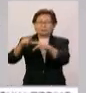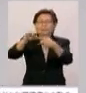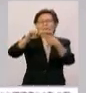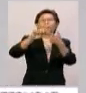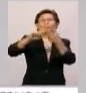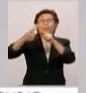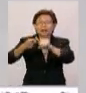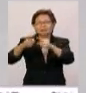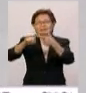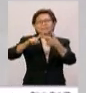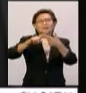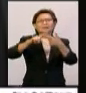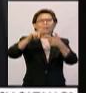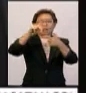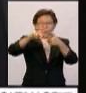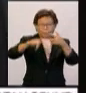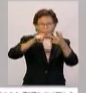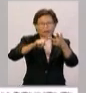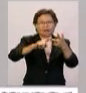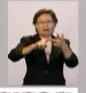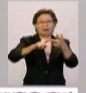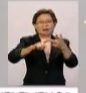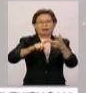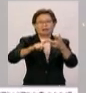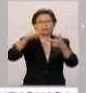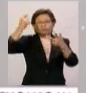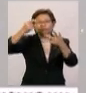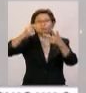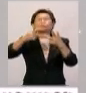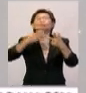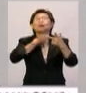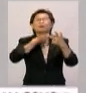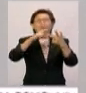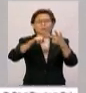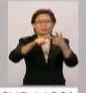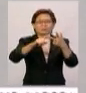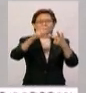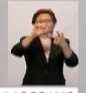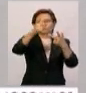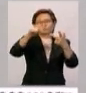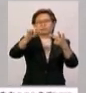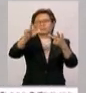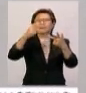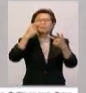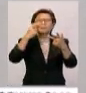dan gimnas tuan rumah Lok Mei Hui Gangsa dengan kutipan 10.35 mata.